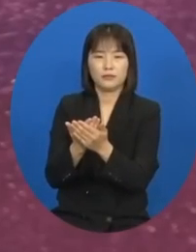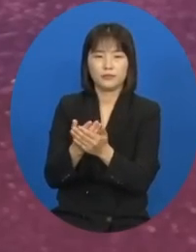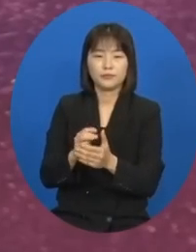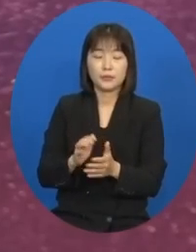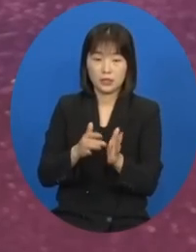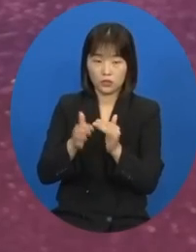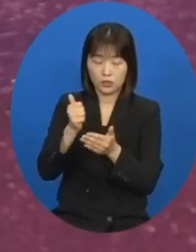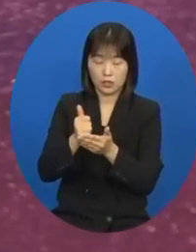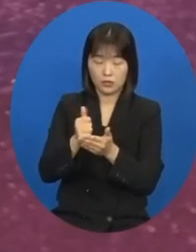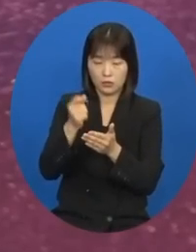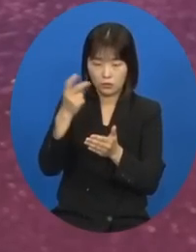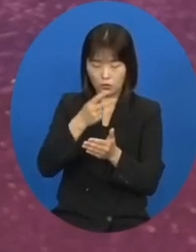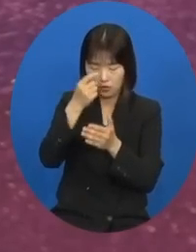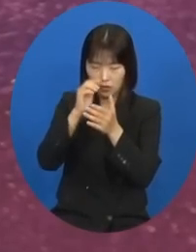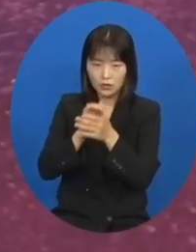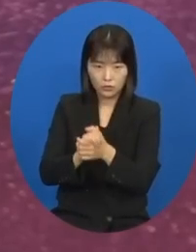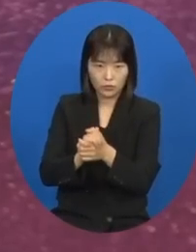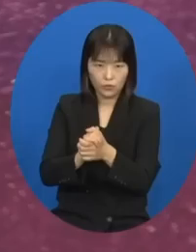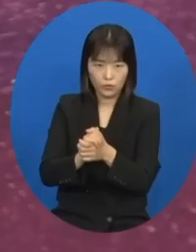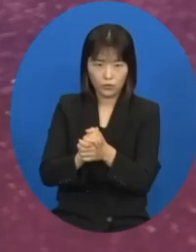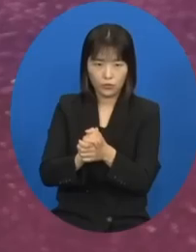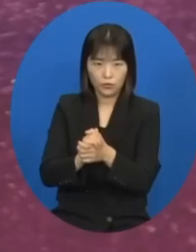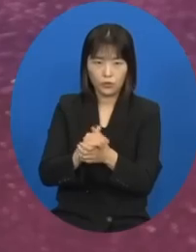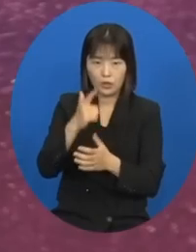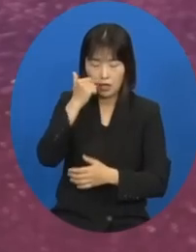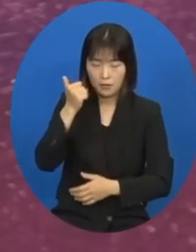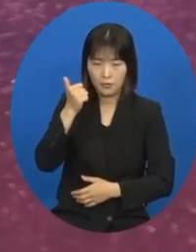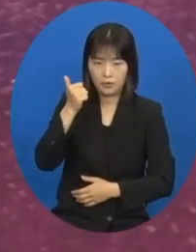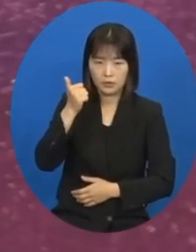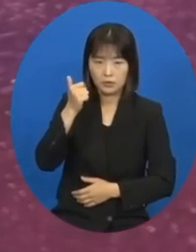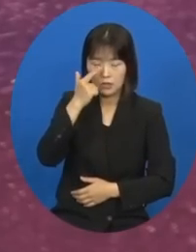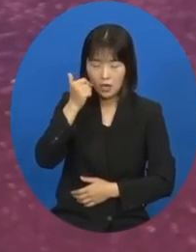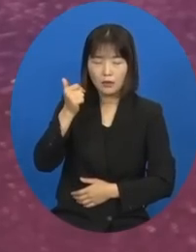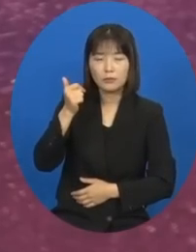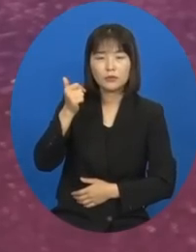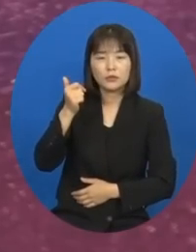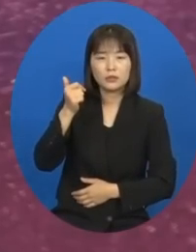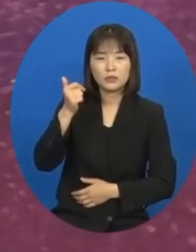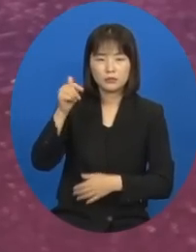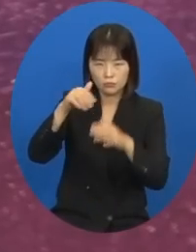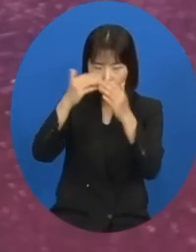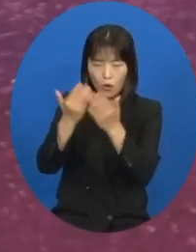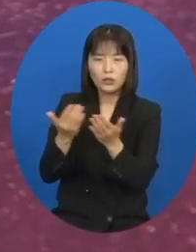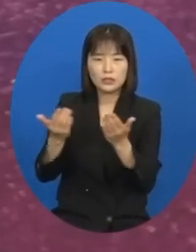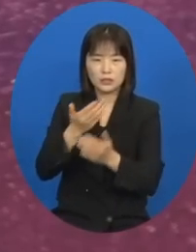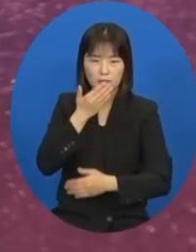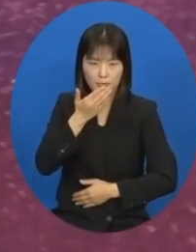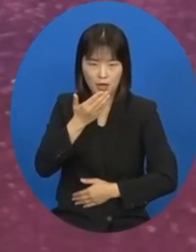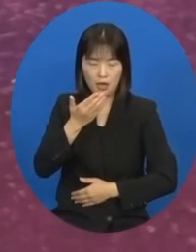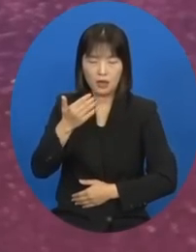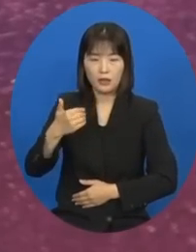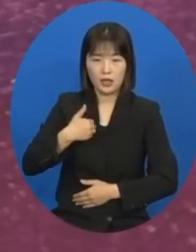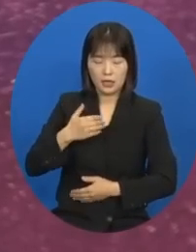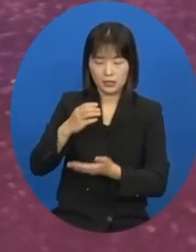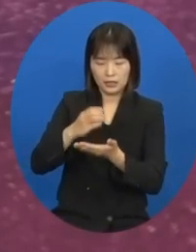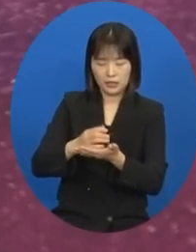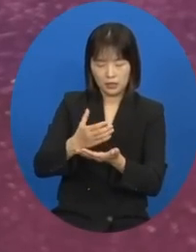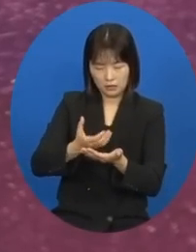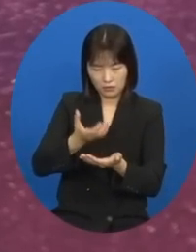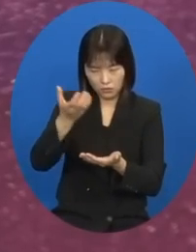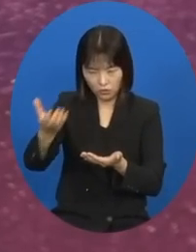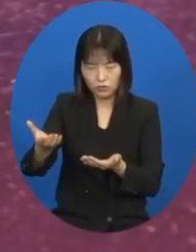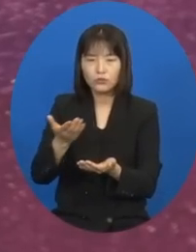예수께서는 이렇게 말씀하셨다 아빠 아버지 아버지께서는 모든 일을 하실 수 있으시니 내게서이 잔을